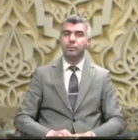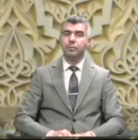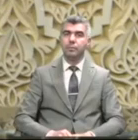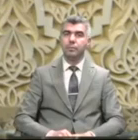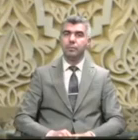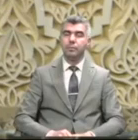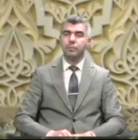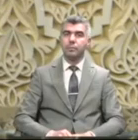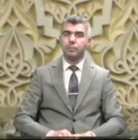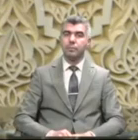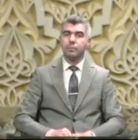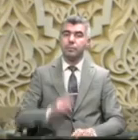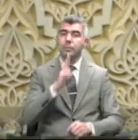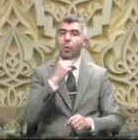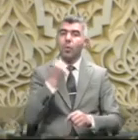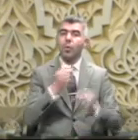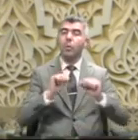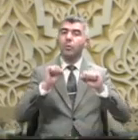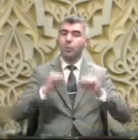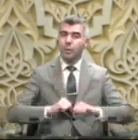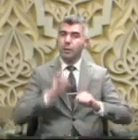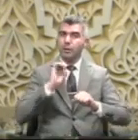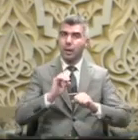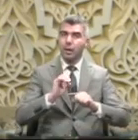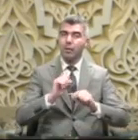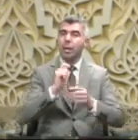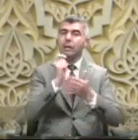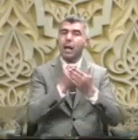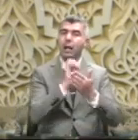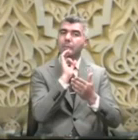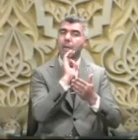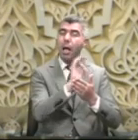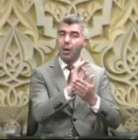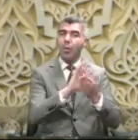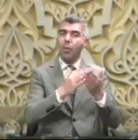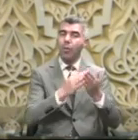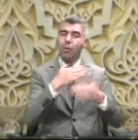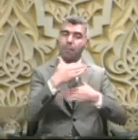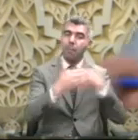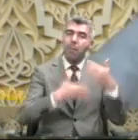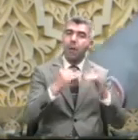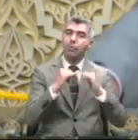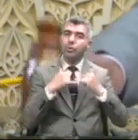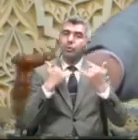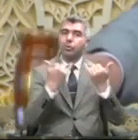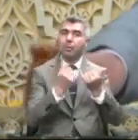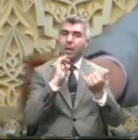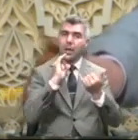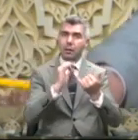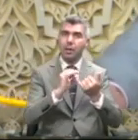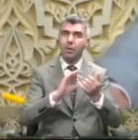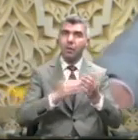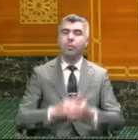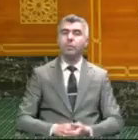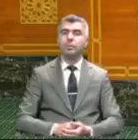الحكومه الاستعداد للتفاعل مع طلبكم في الجلسات المقبله اليوم اذا المنتدى